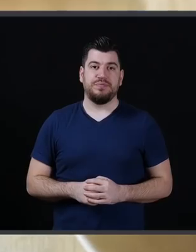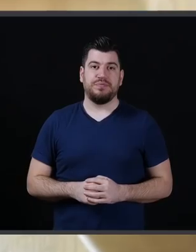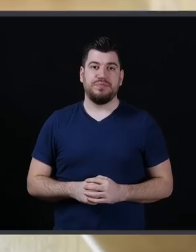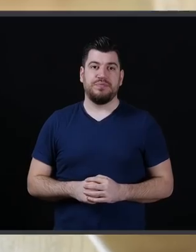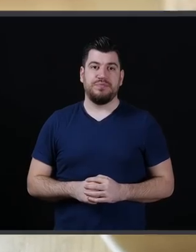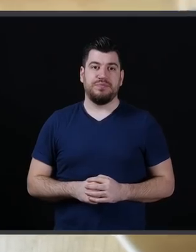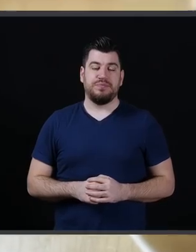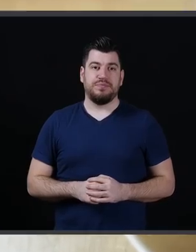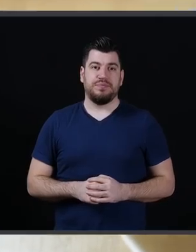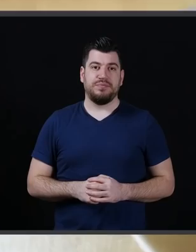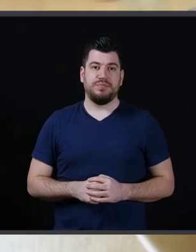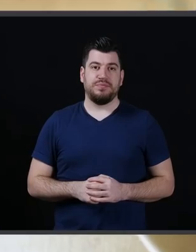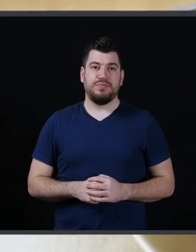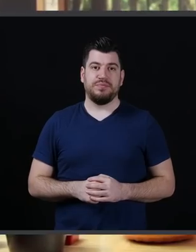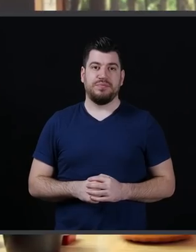Και ανακατεύουμε